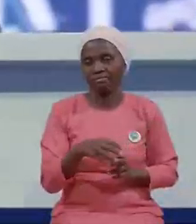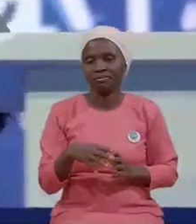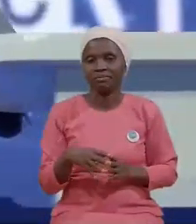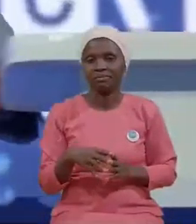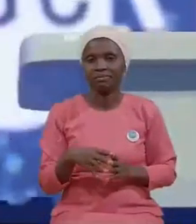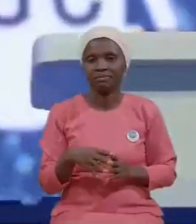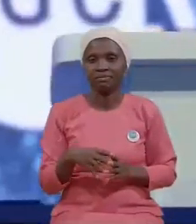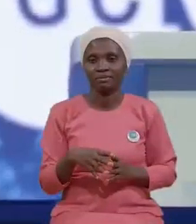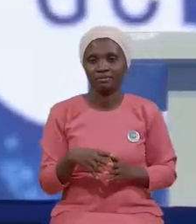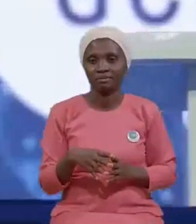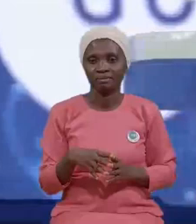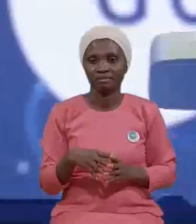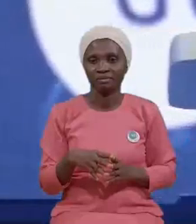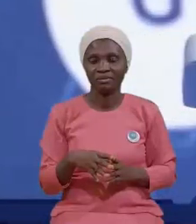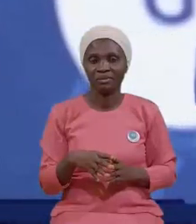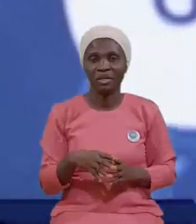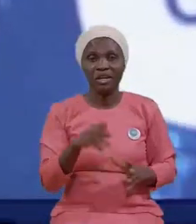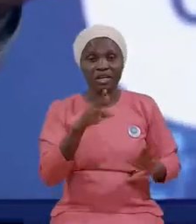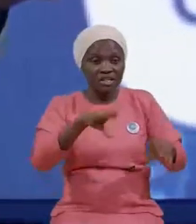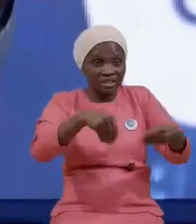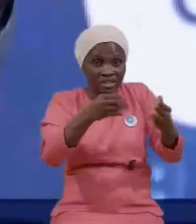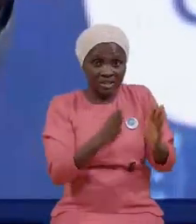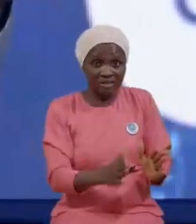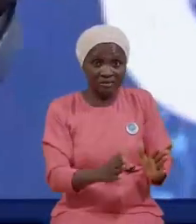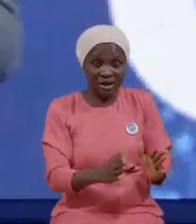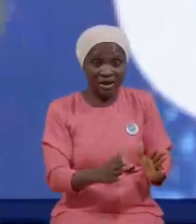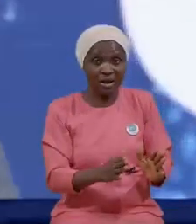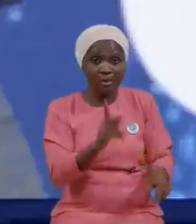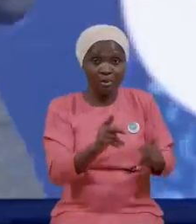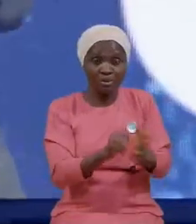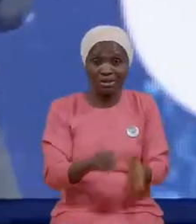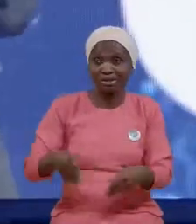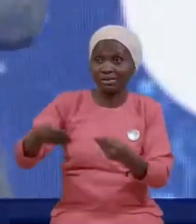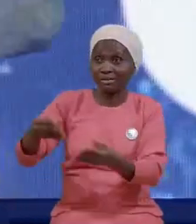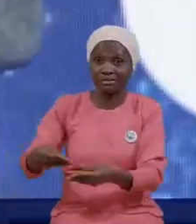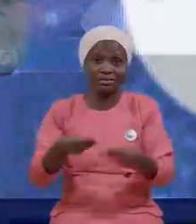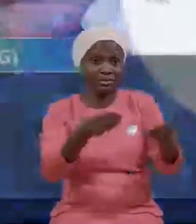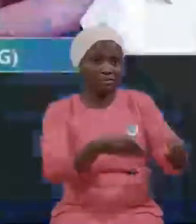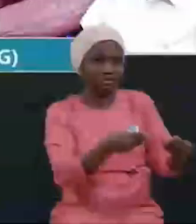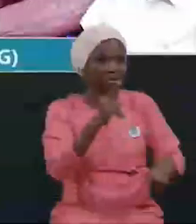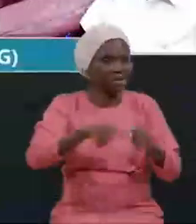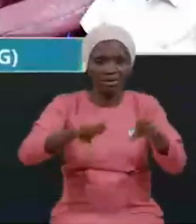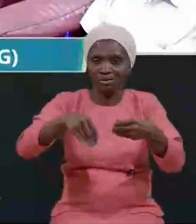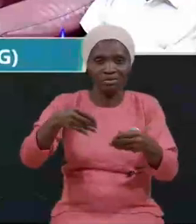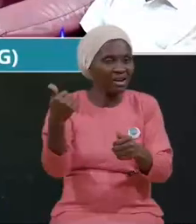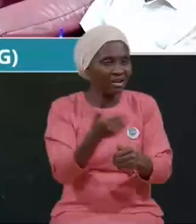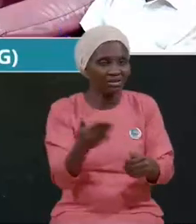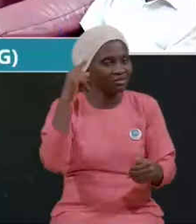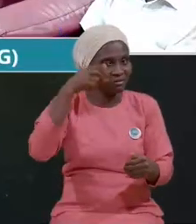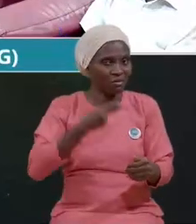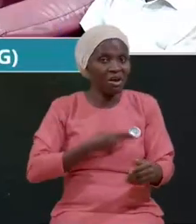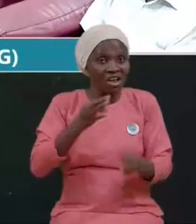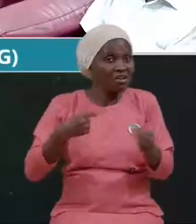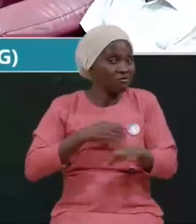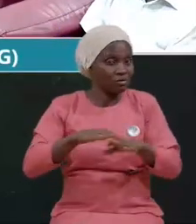Les philanthropes ne nous donneront rien, ne pourvoiront rien s'ils ne sont pas en paix avec eux.